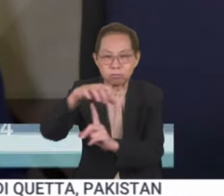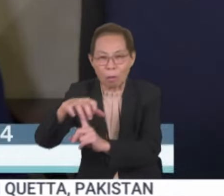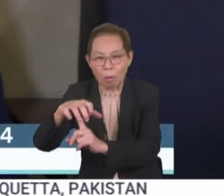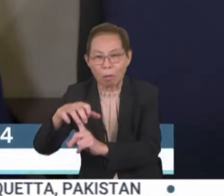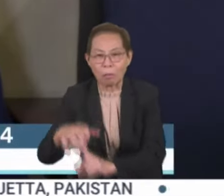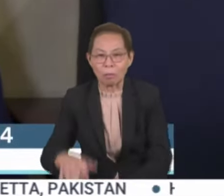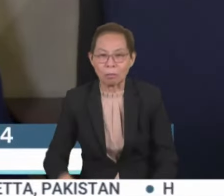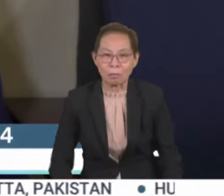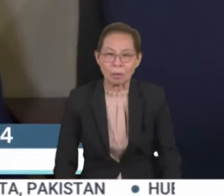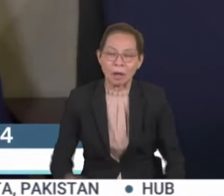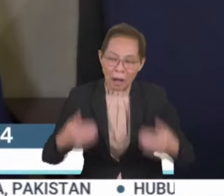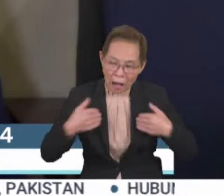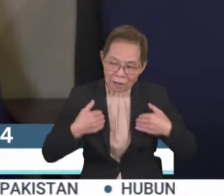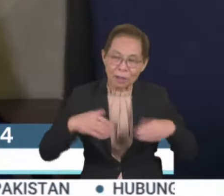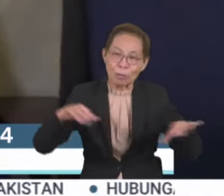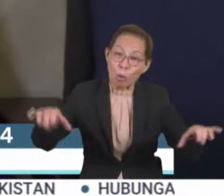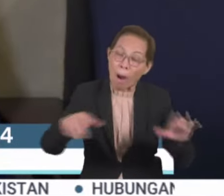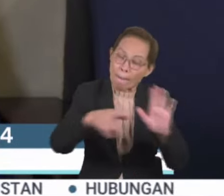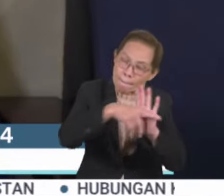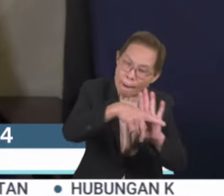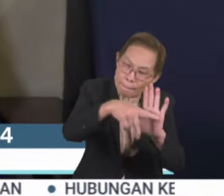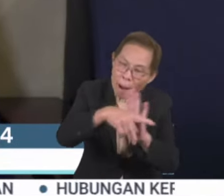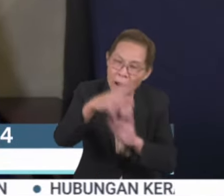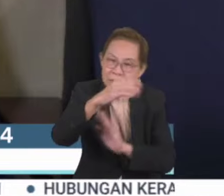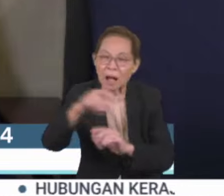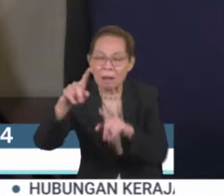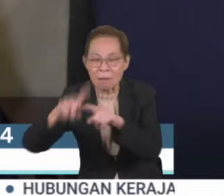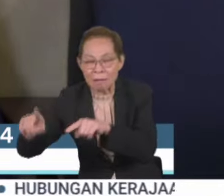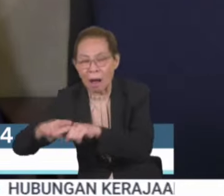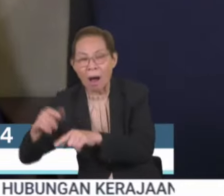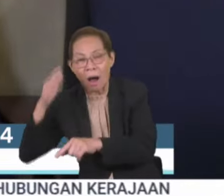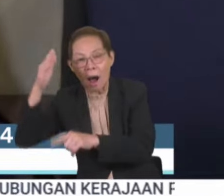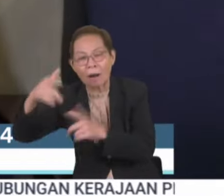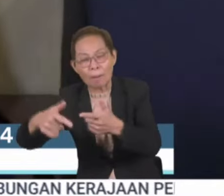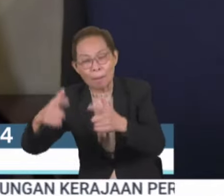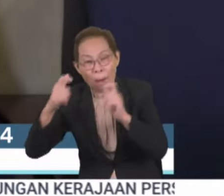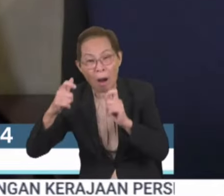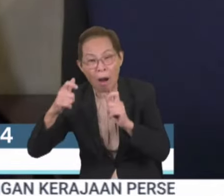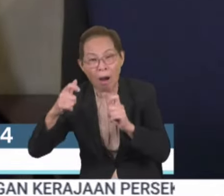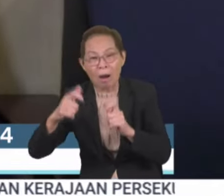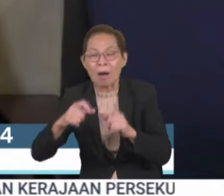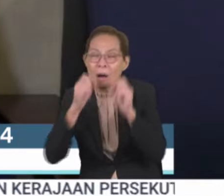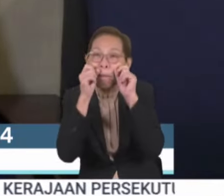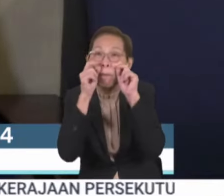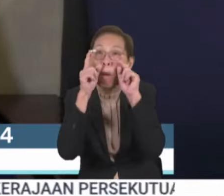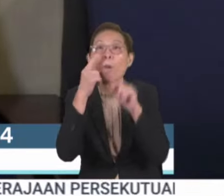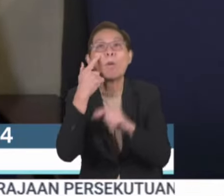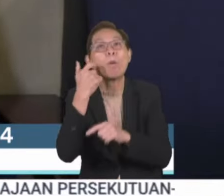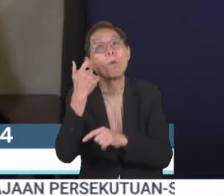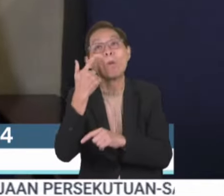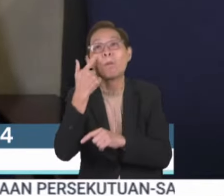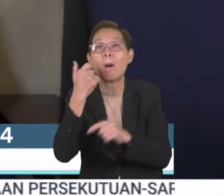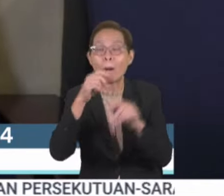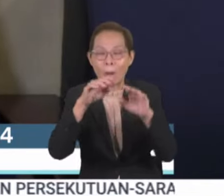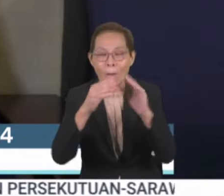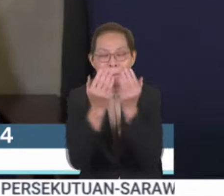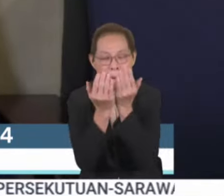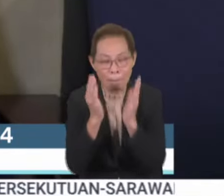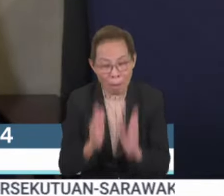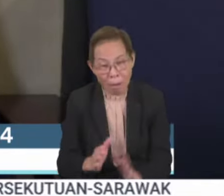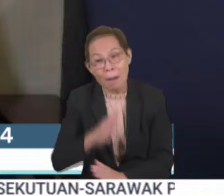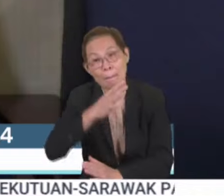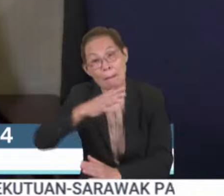swasta buat pameran dan sebagainya, ia akan mempercepatkan proses pemahaman di kalangan pelajar ibu